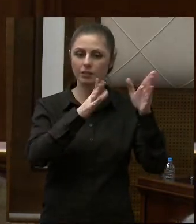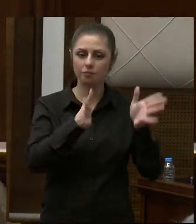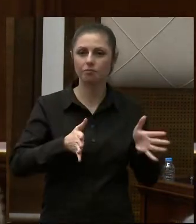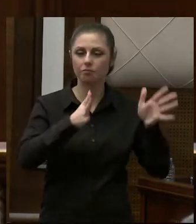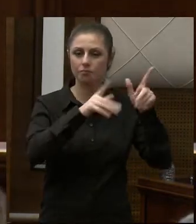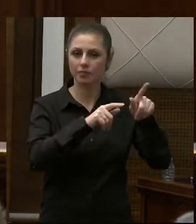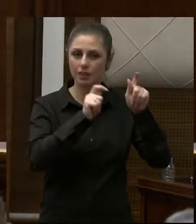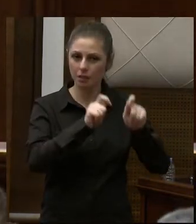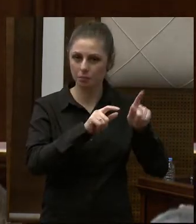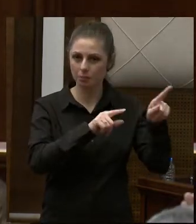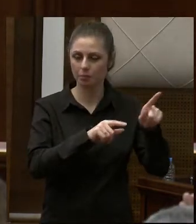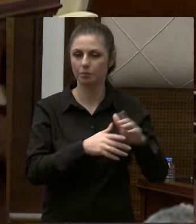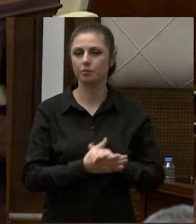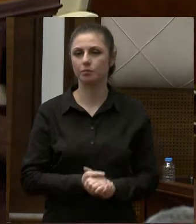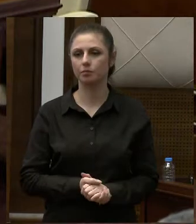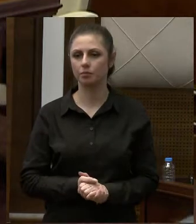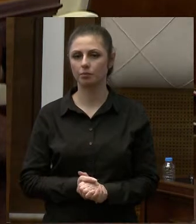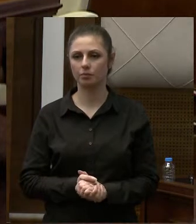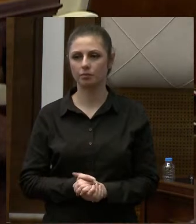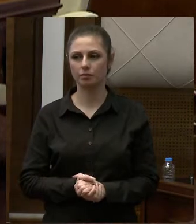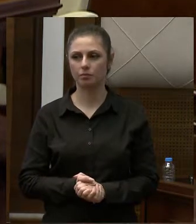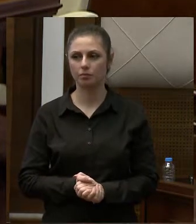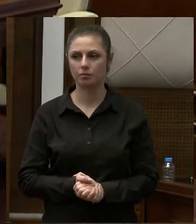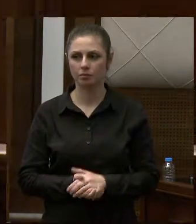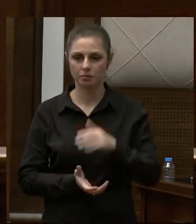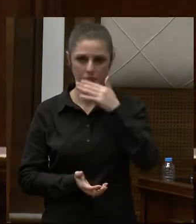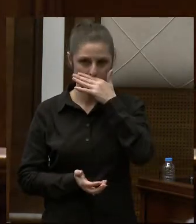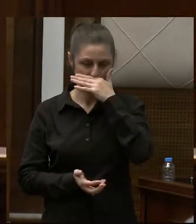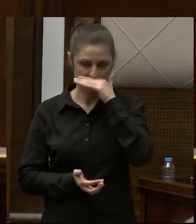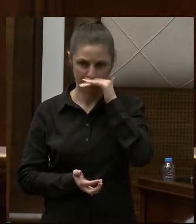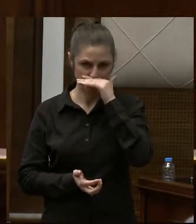hususunu oylarınıza sunuyorum. Kabul edenler, etmeyenler oy birliğiyle kabul edilmiştir.